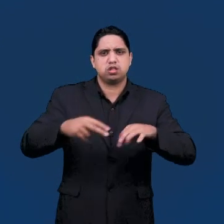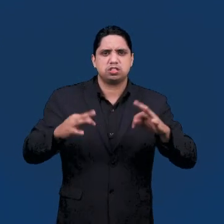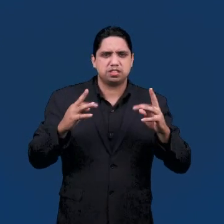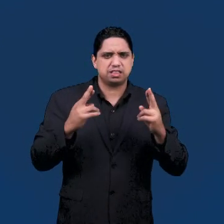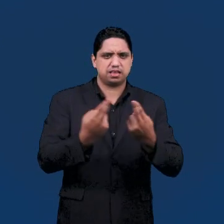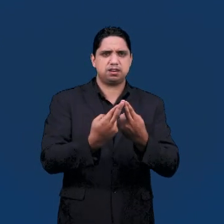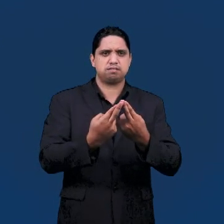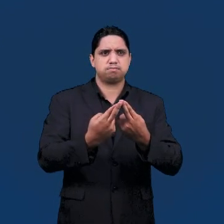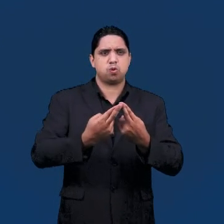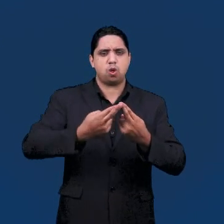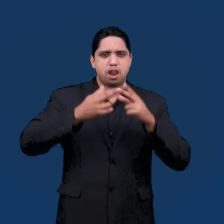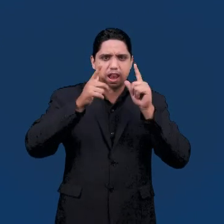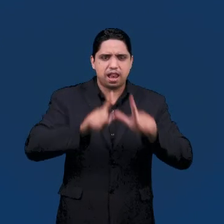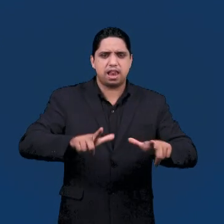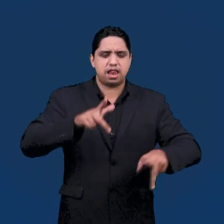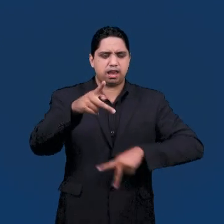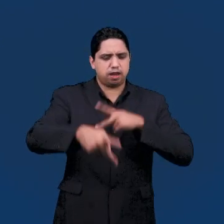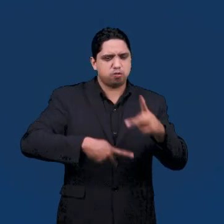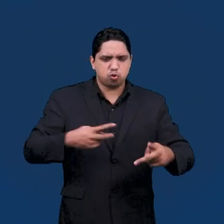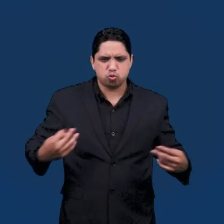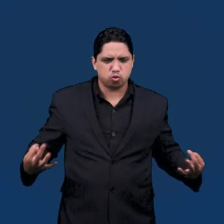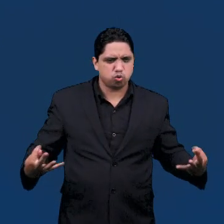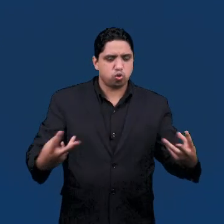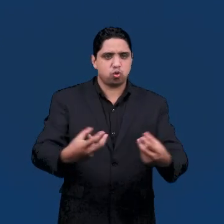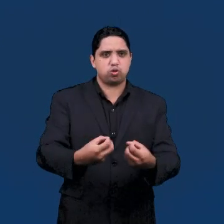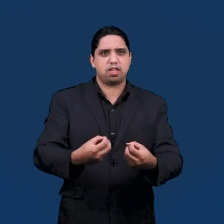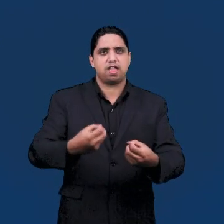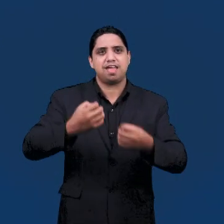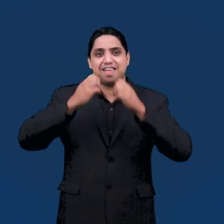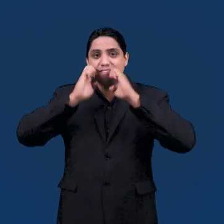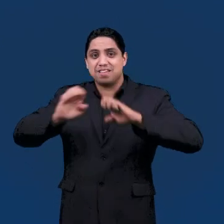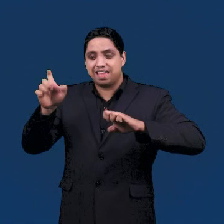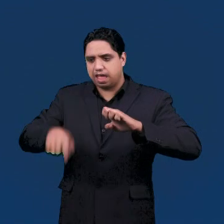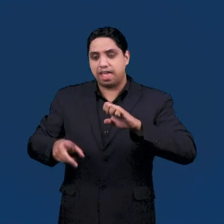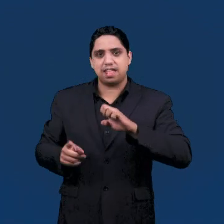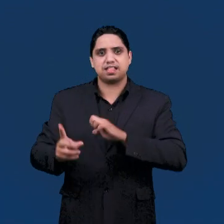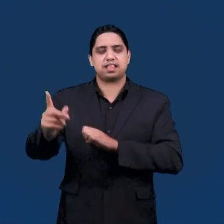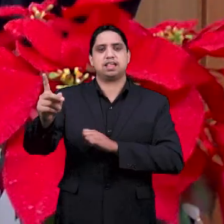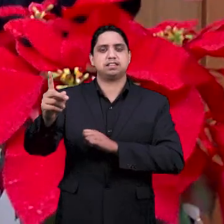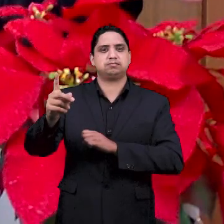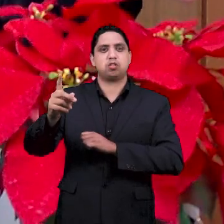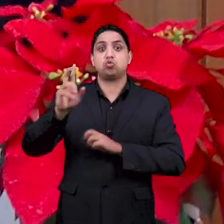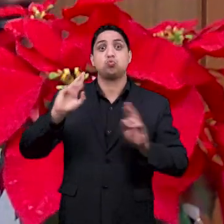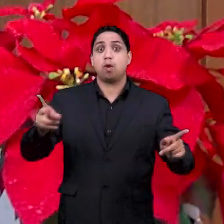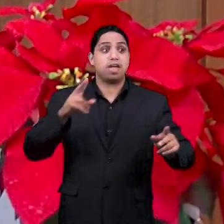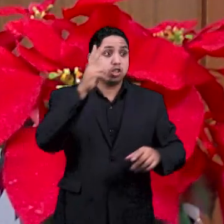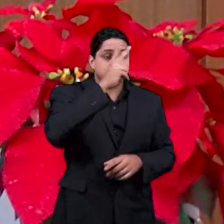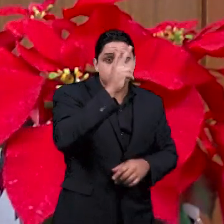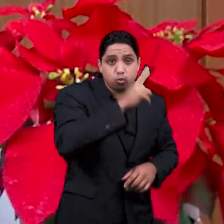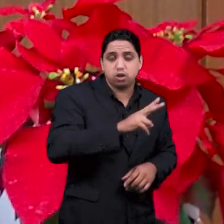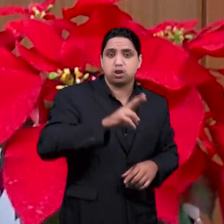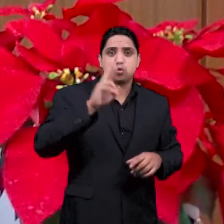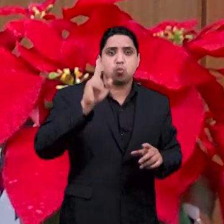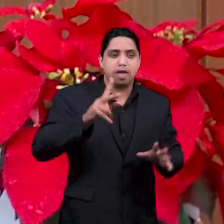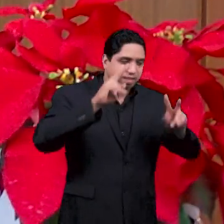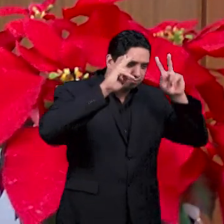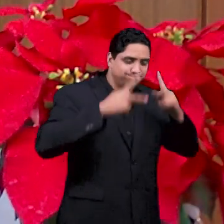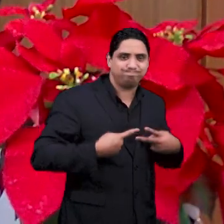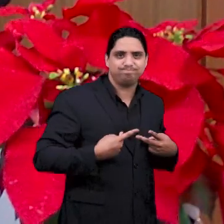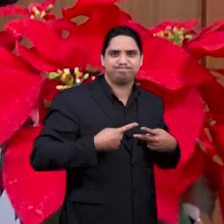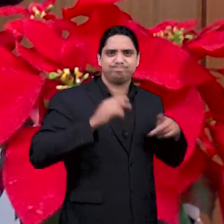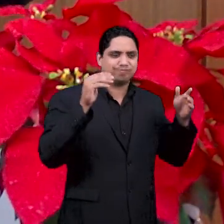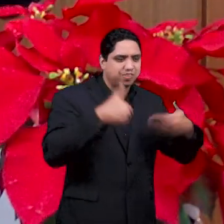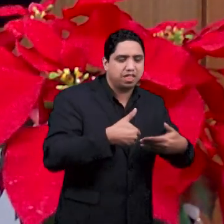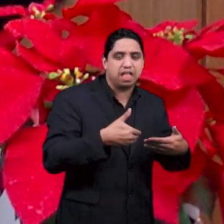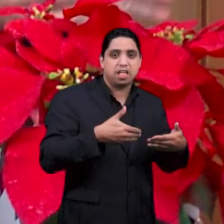и колену, и языку, и народу». Евангелие, истина, это Евангелие вечное, не историческое, не